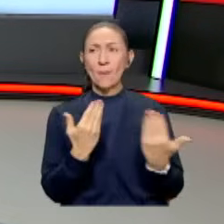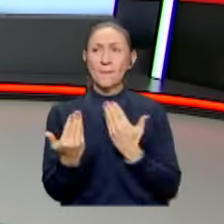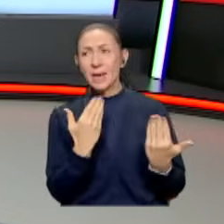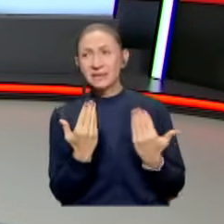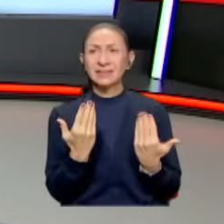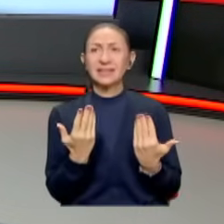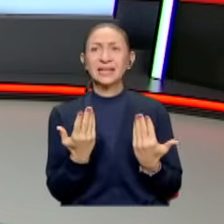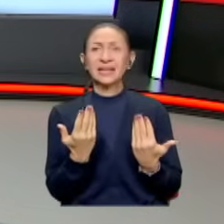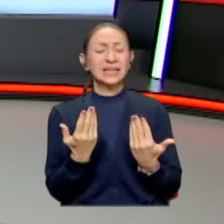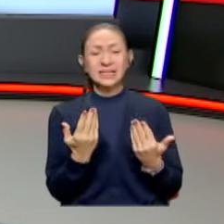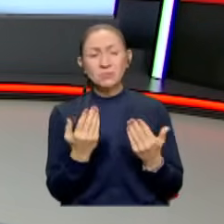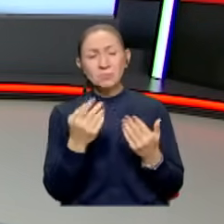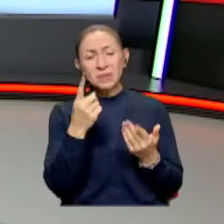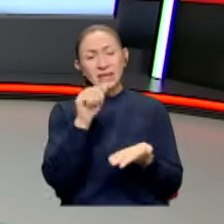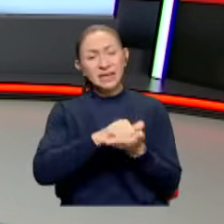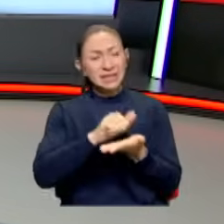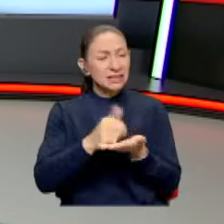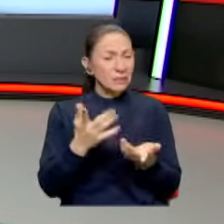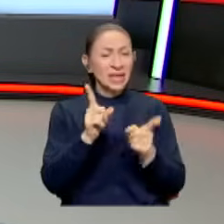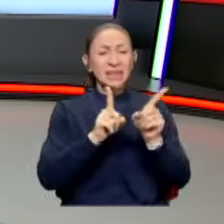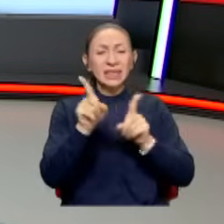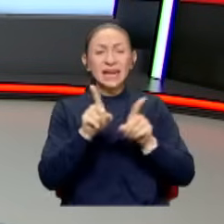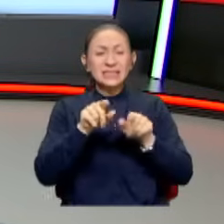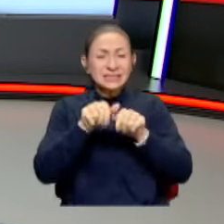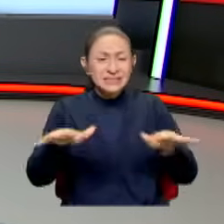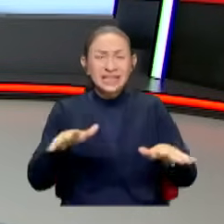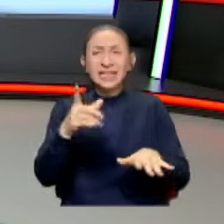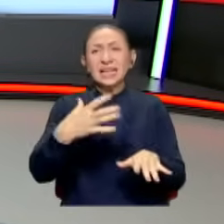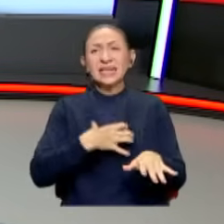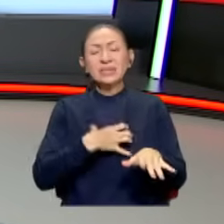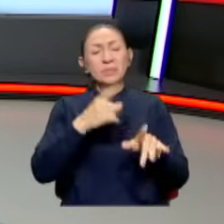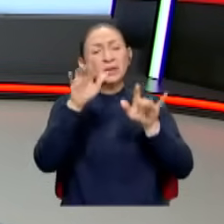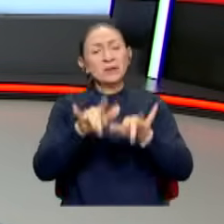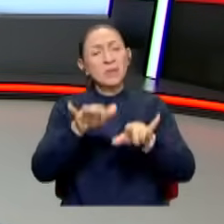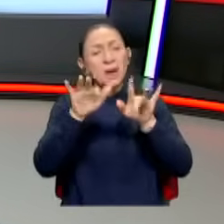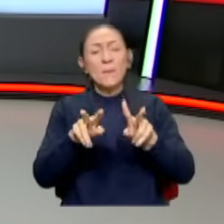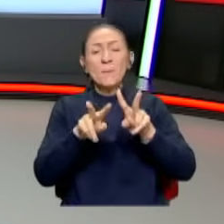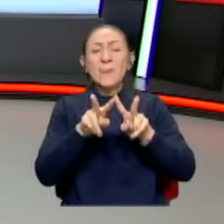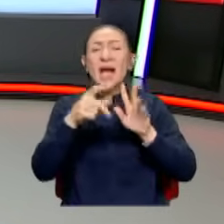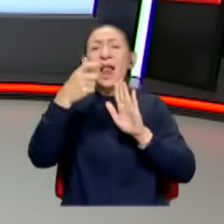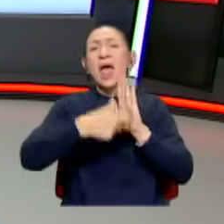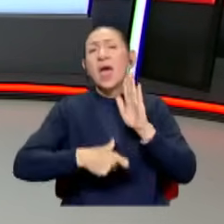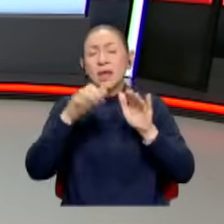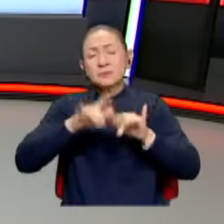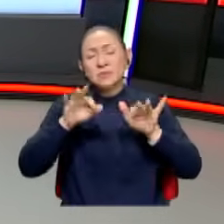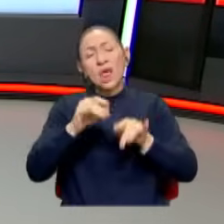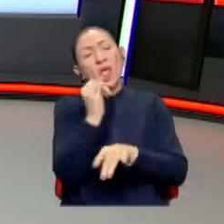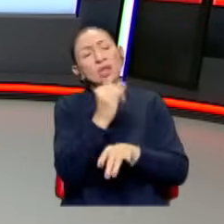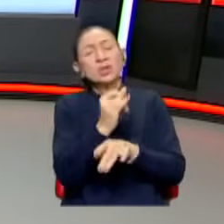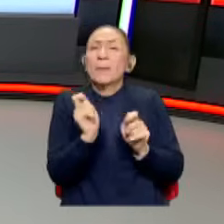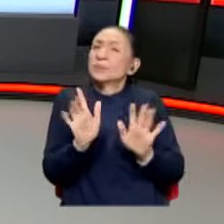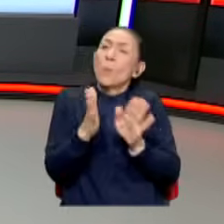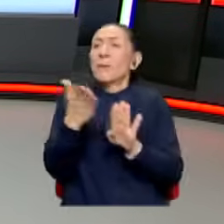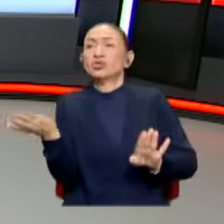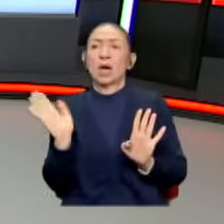Efendim sayfa açacak bir gazetede veya Bir internet sitesinde filan kendinizce bir makale yazar eleştirinizi dile getirirsiniz o başka bir